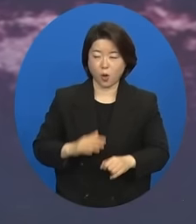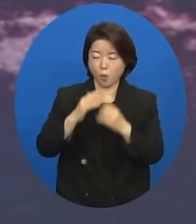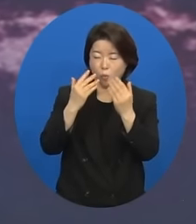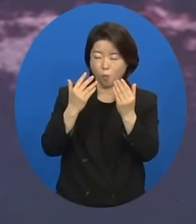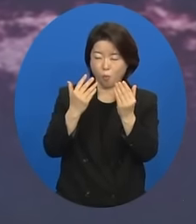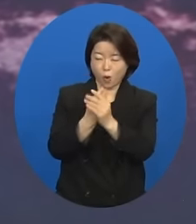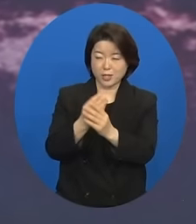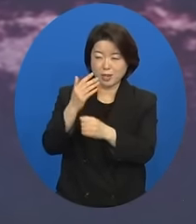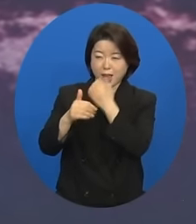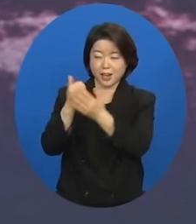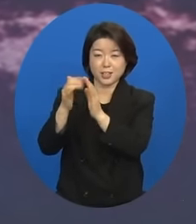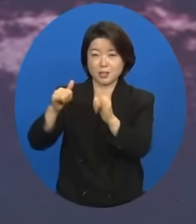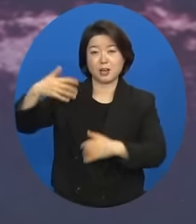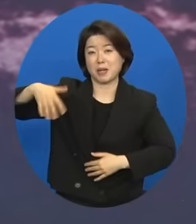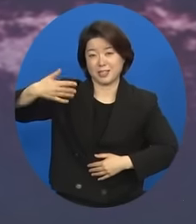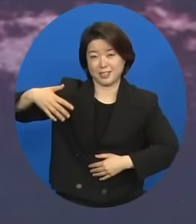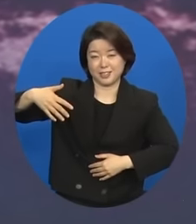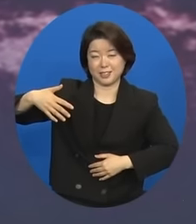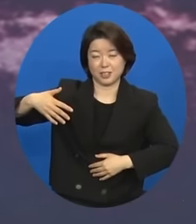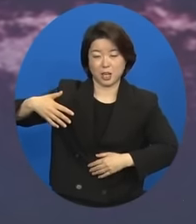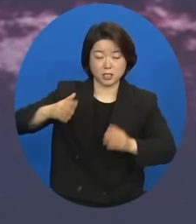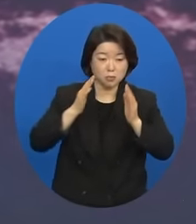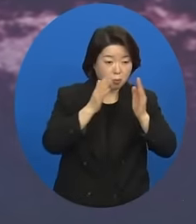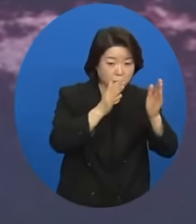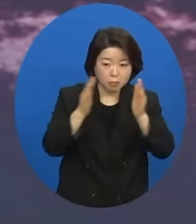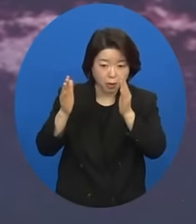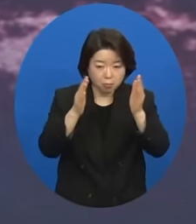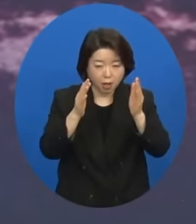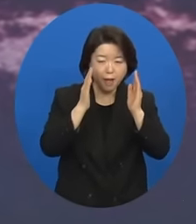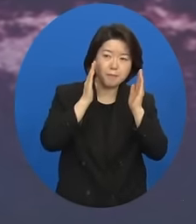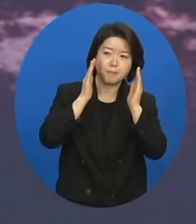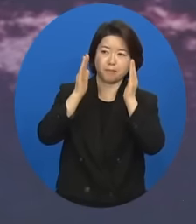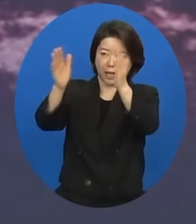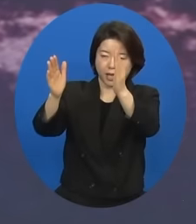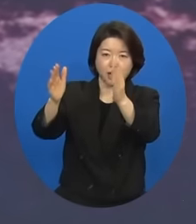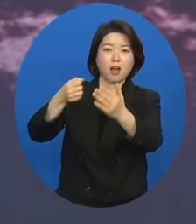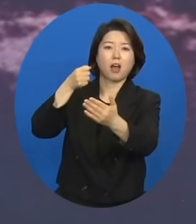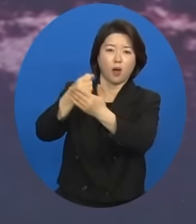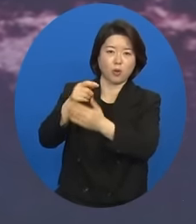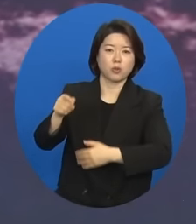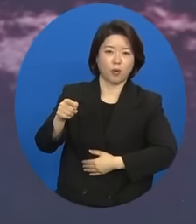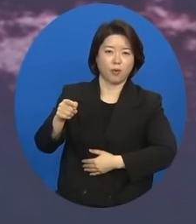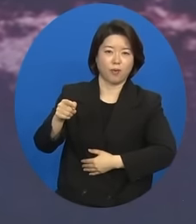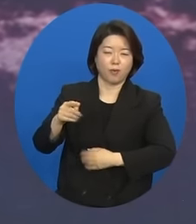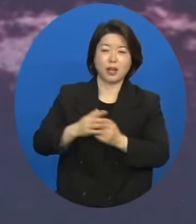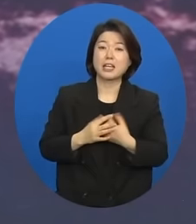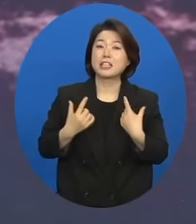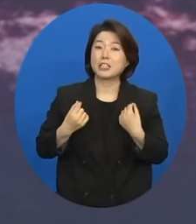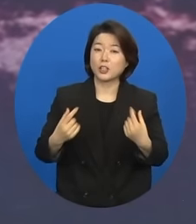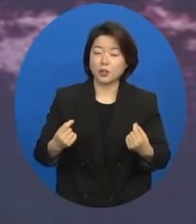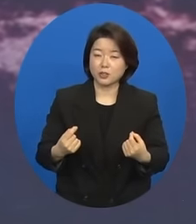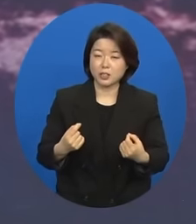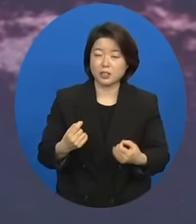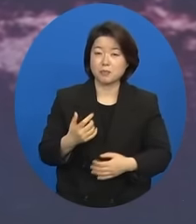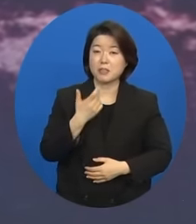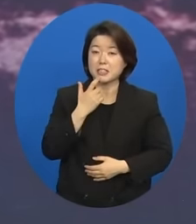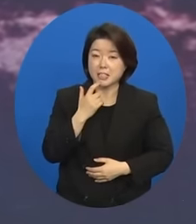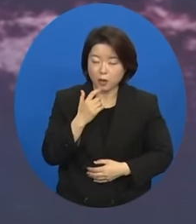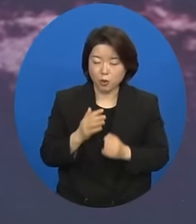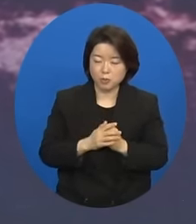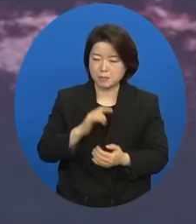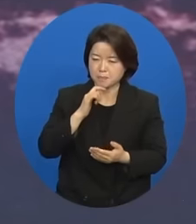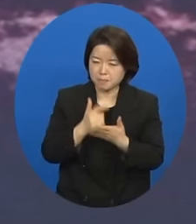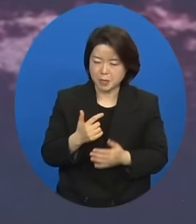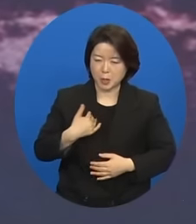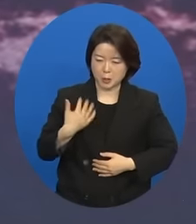아니에요 그러나 방향은 이제 제대로 정했어요이 길로 갑니다 여전히 야곱은 속이고 육신의